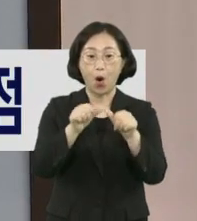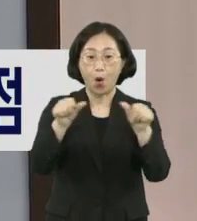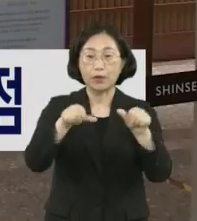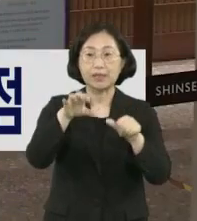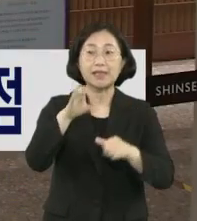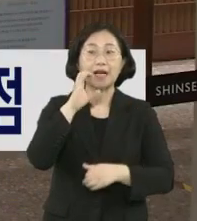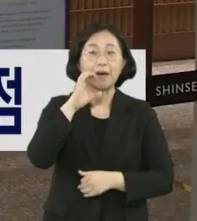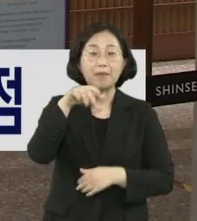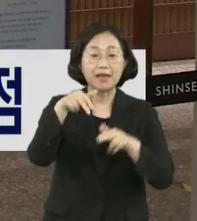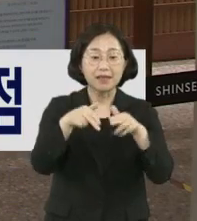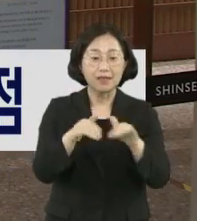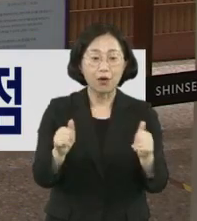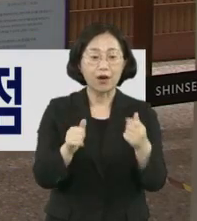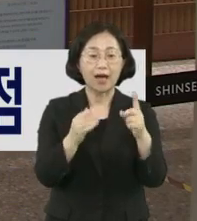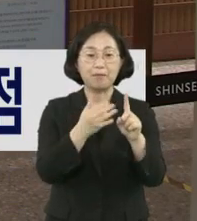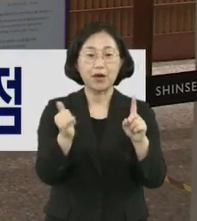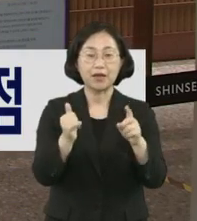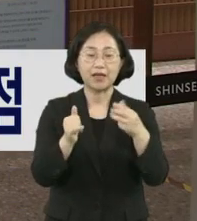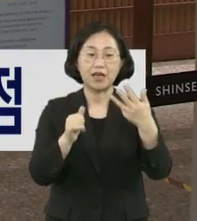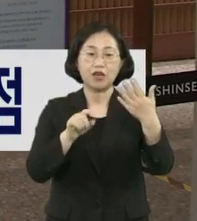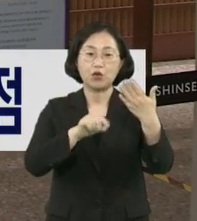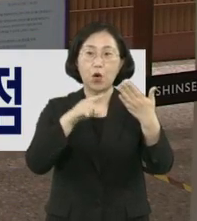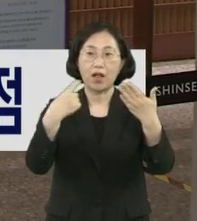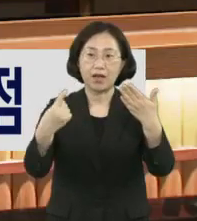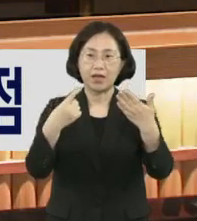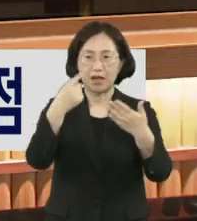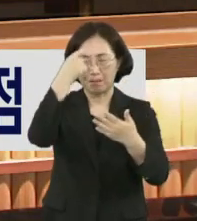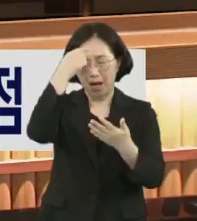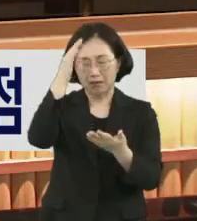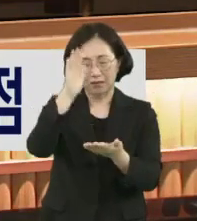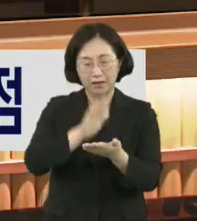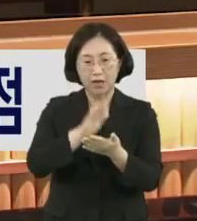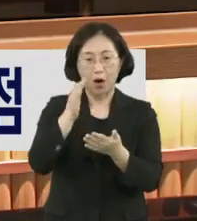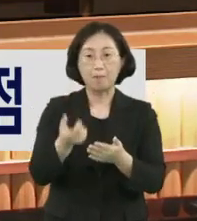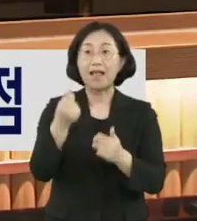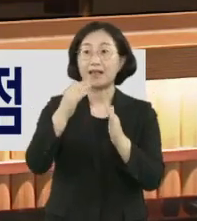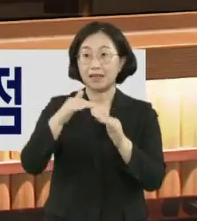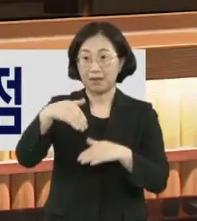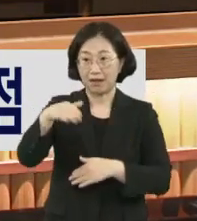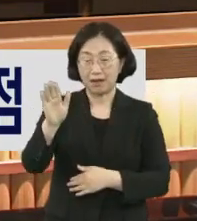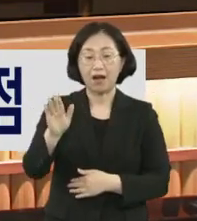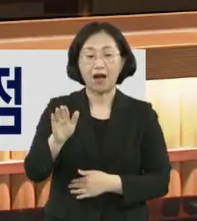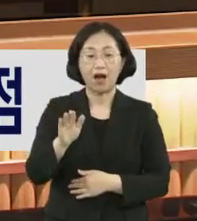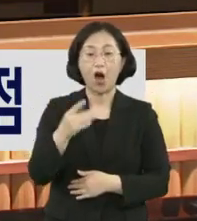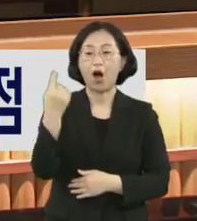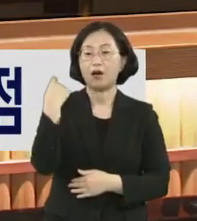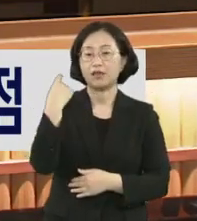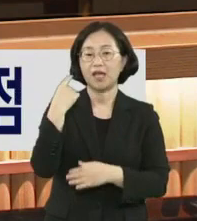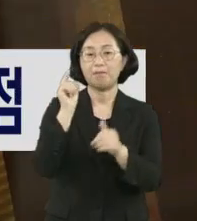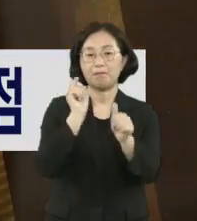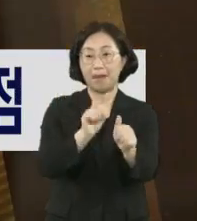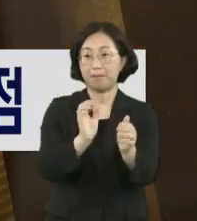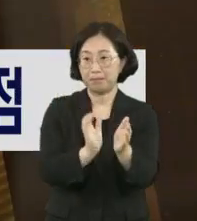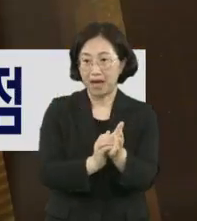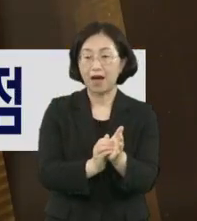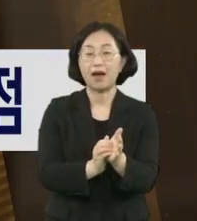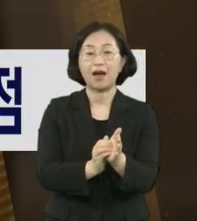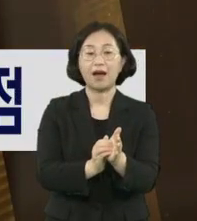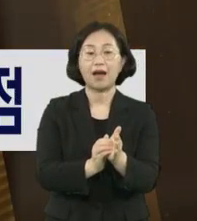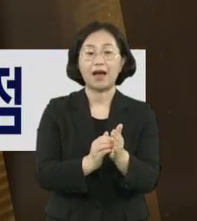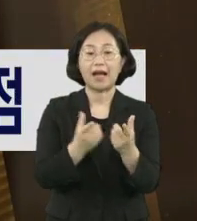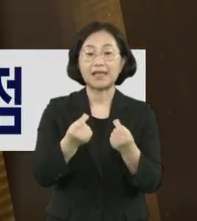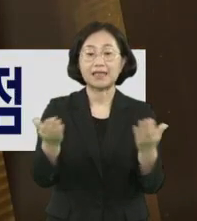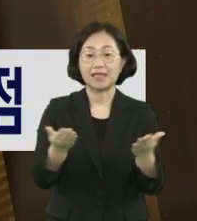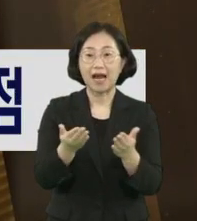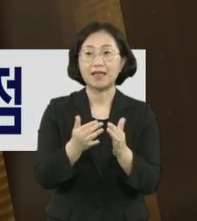5층 카페 직원 한 명이 지난 1일 발열 증상으로 조기 퇴근한 뒤 어제 코로나19 확진 판정을 받았으며